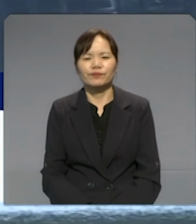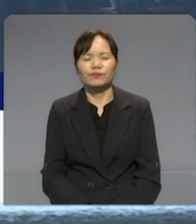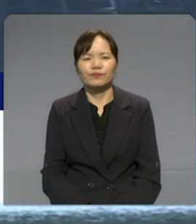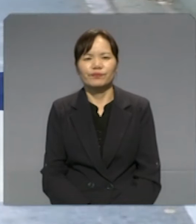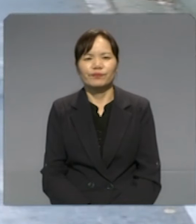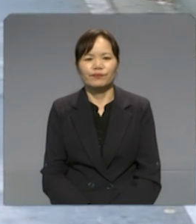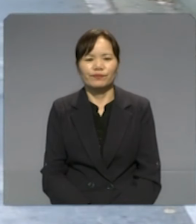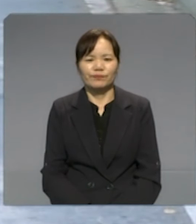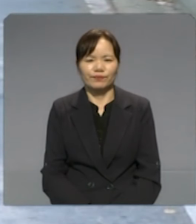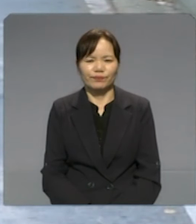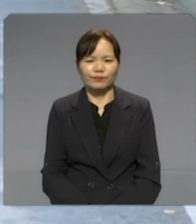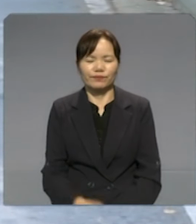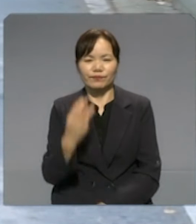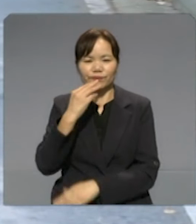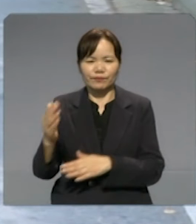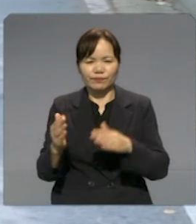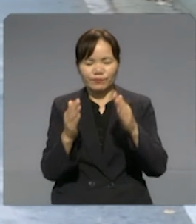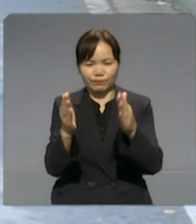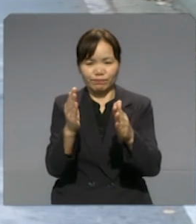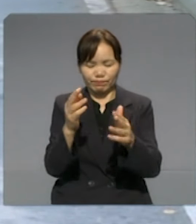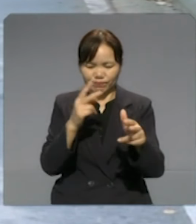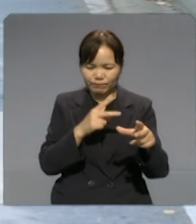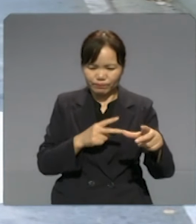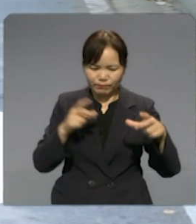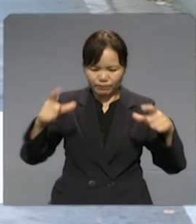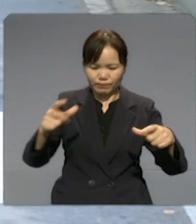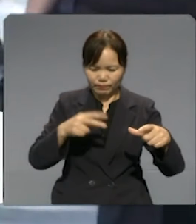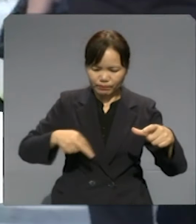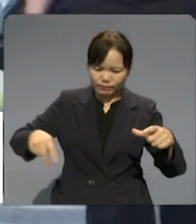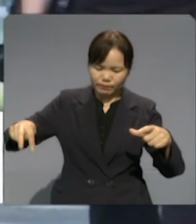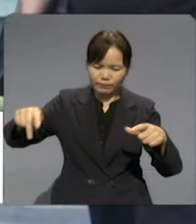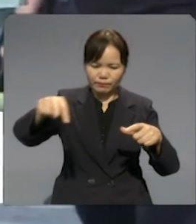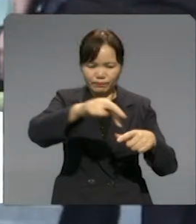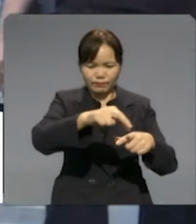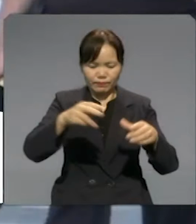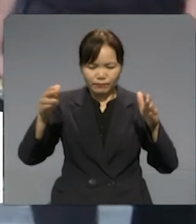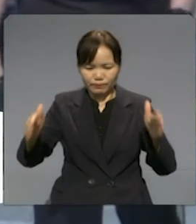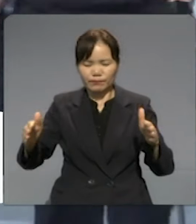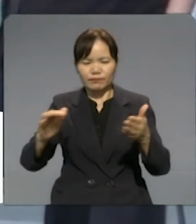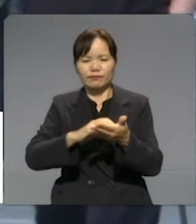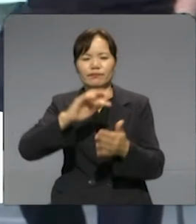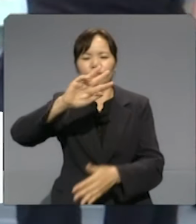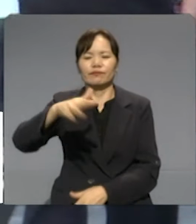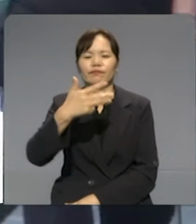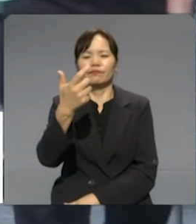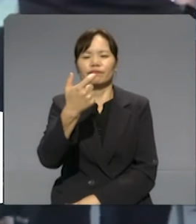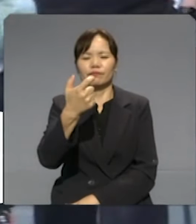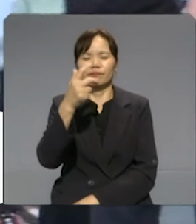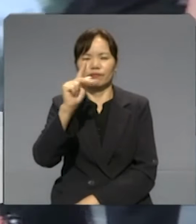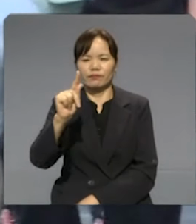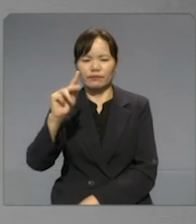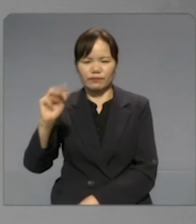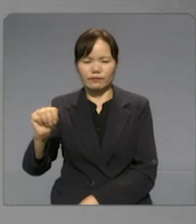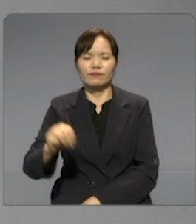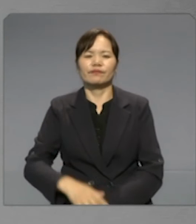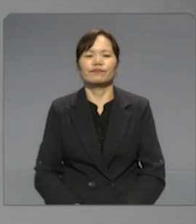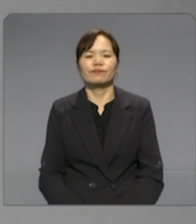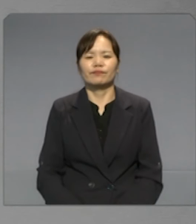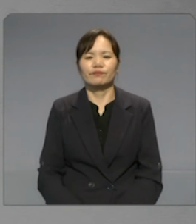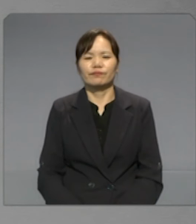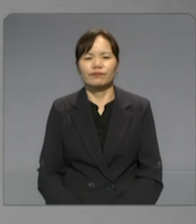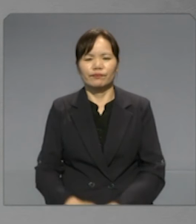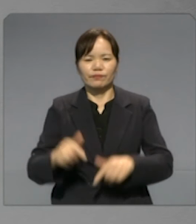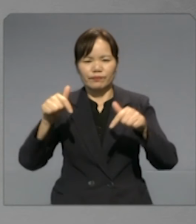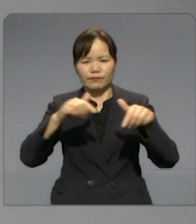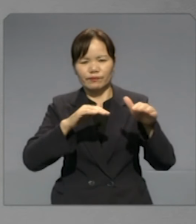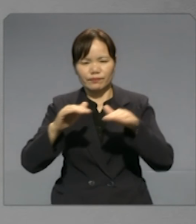있어서. 경기도 외곽을 한 바퀴 도는 둘레길 전체 길이는 860km에 달합니다.